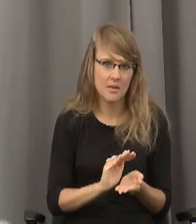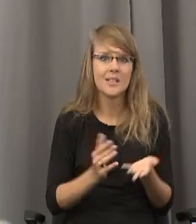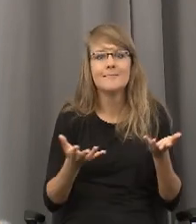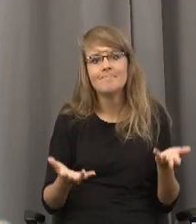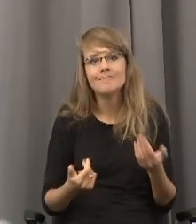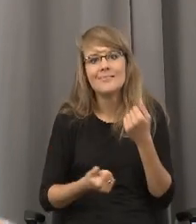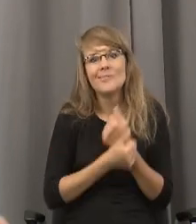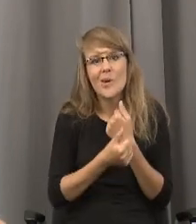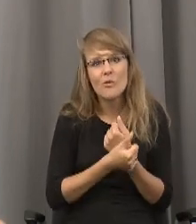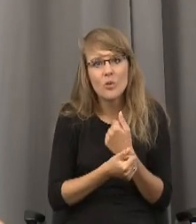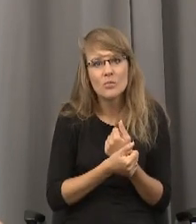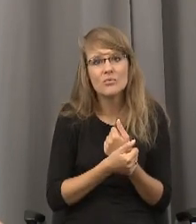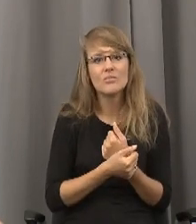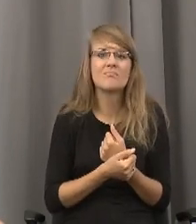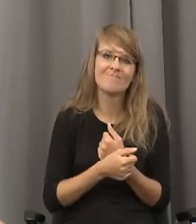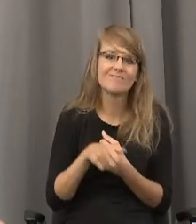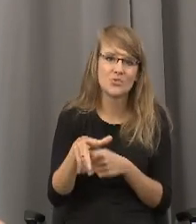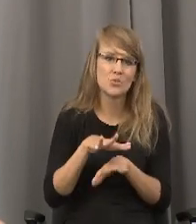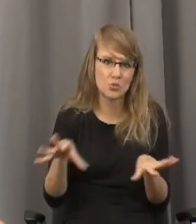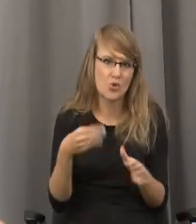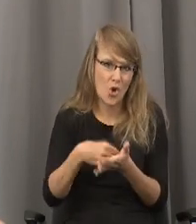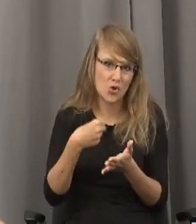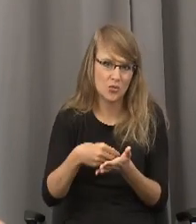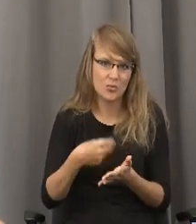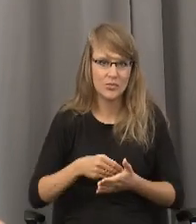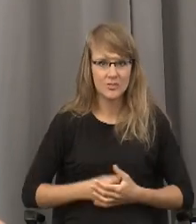względu na to, że jednak jest to bardzo kosztowne.